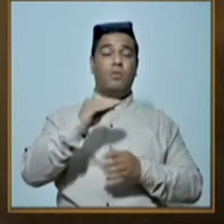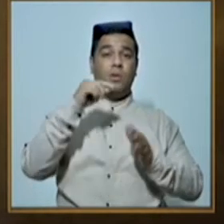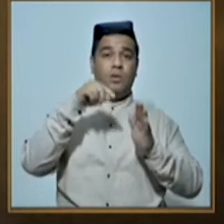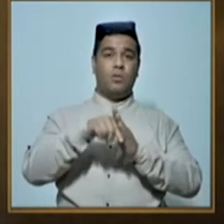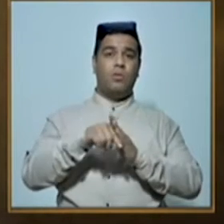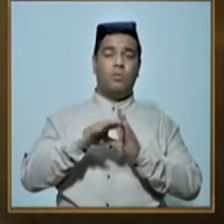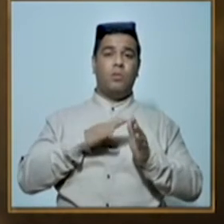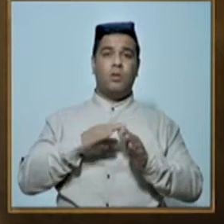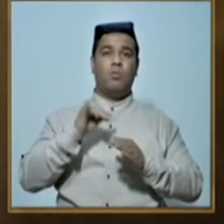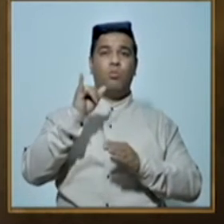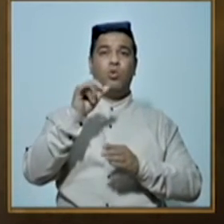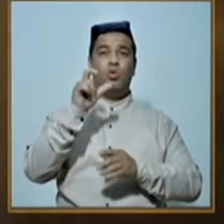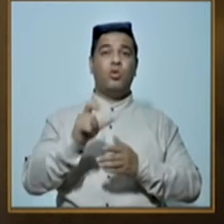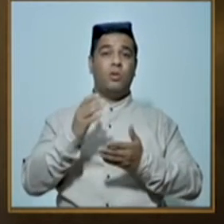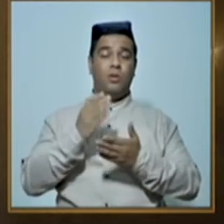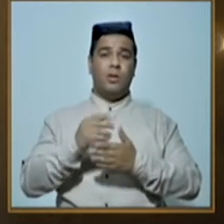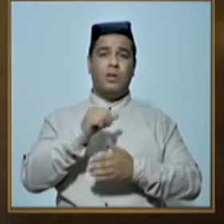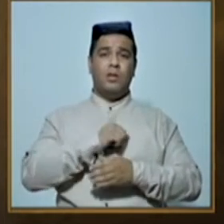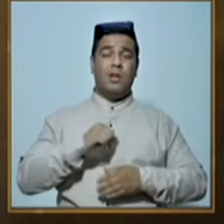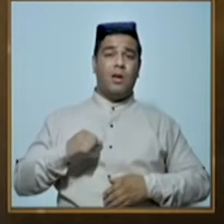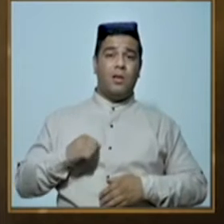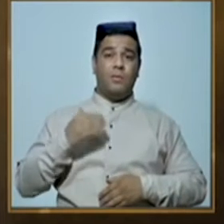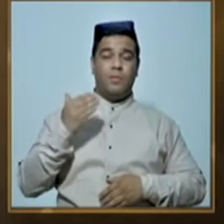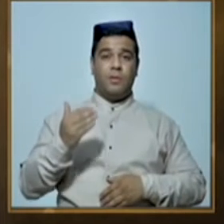salbiy qahramonlar bor. Eng katta